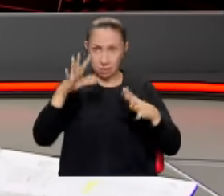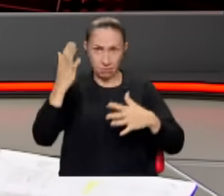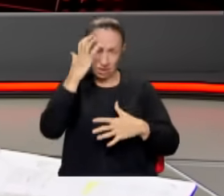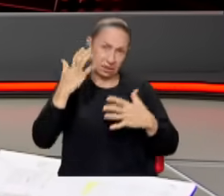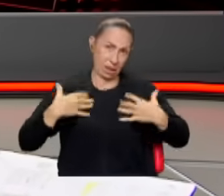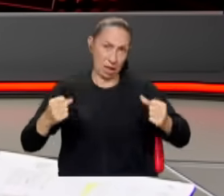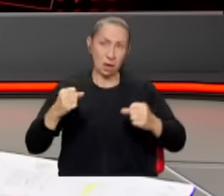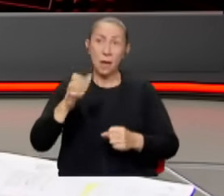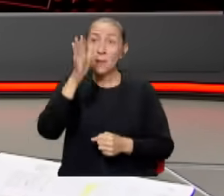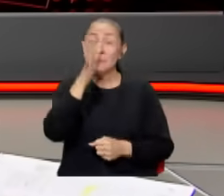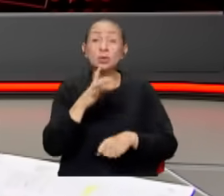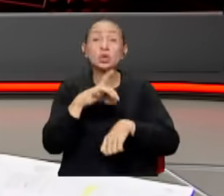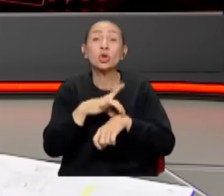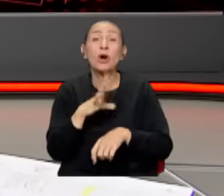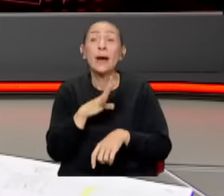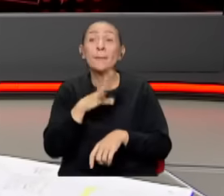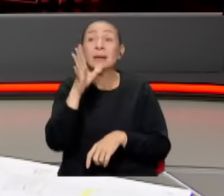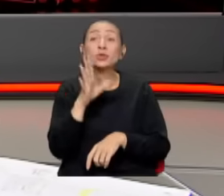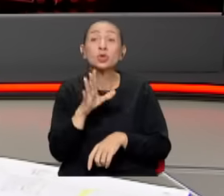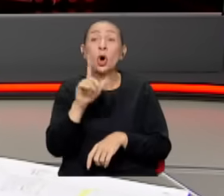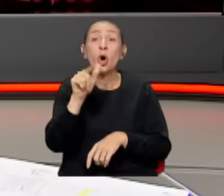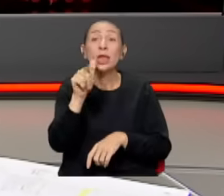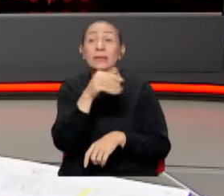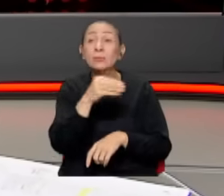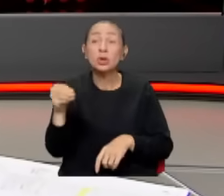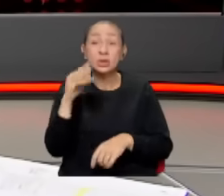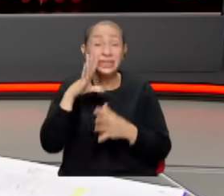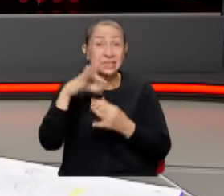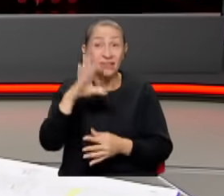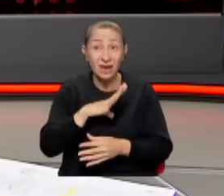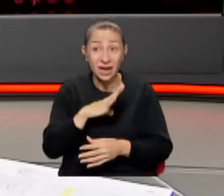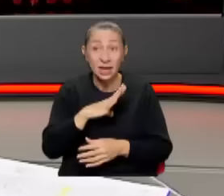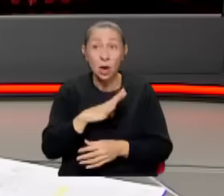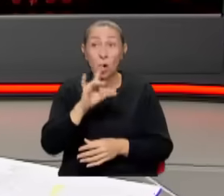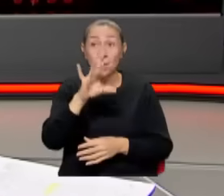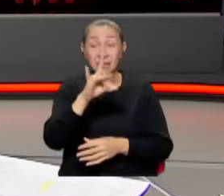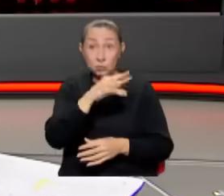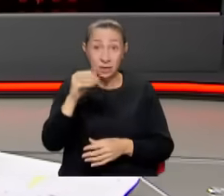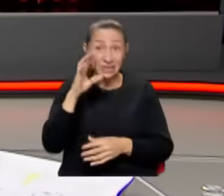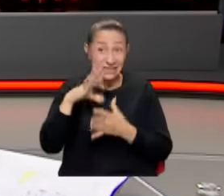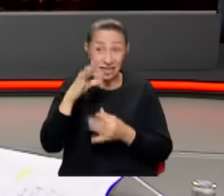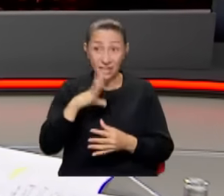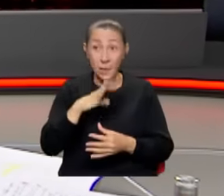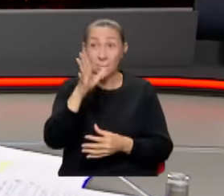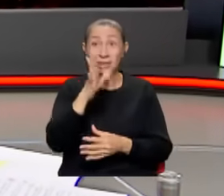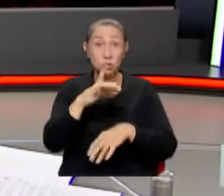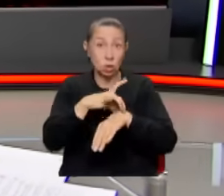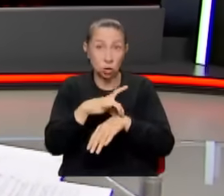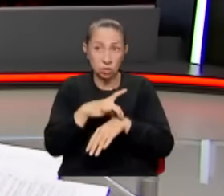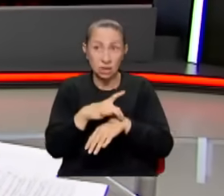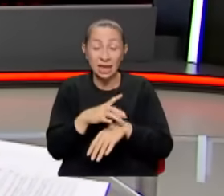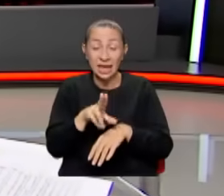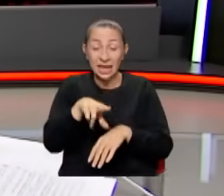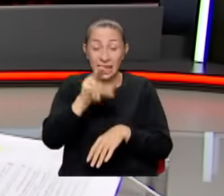sağlık ya 500 Hekim var 500 16 milyon insan var 15 milyon insan var nüfus 500 Ekim